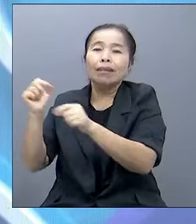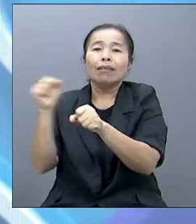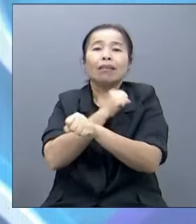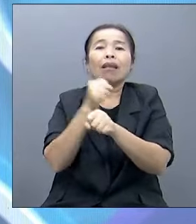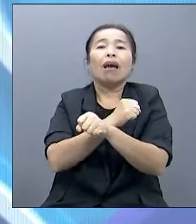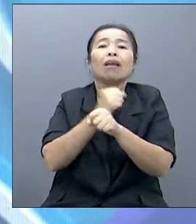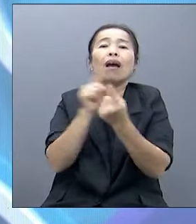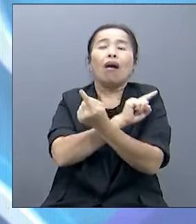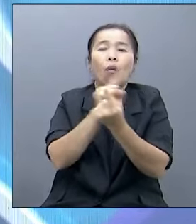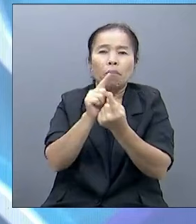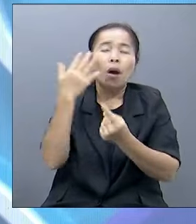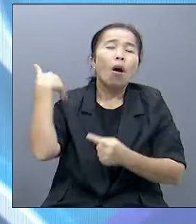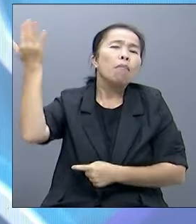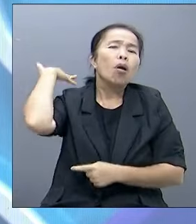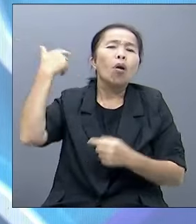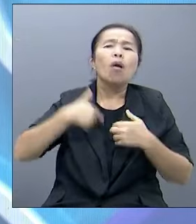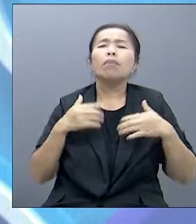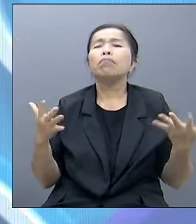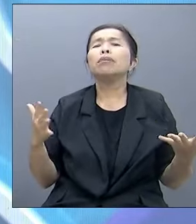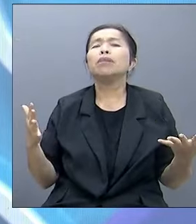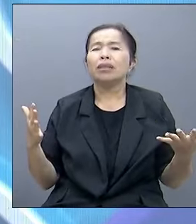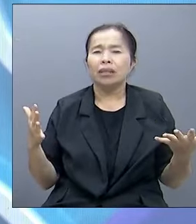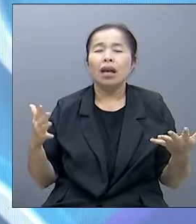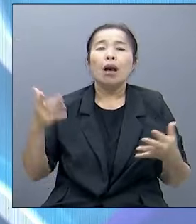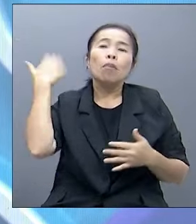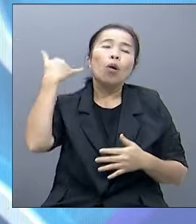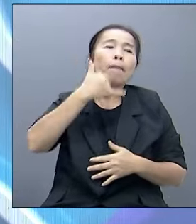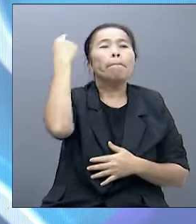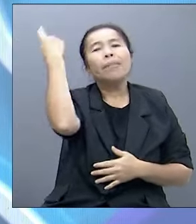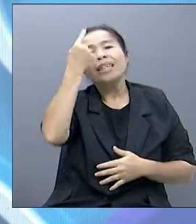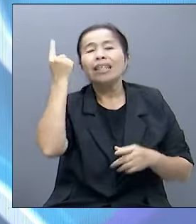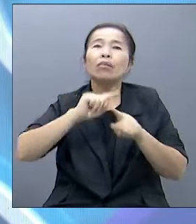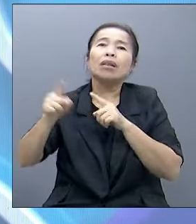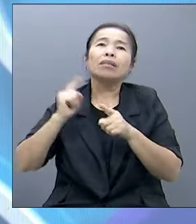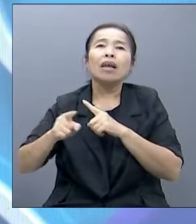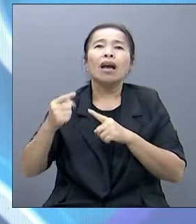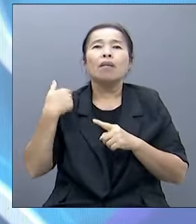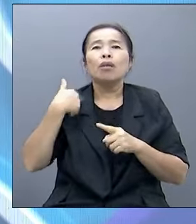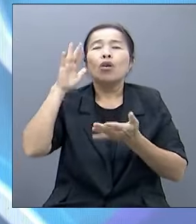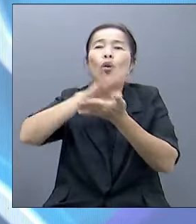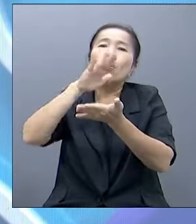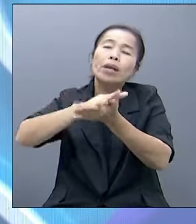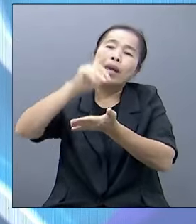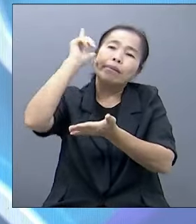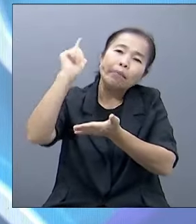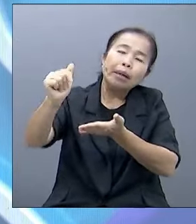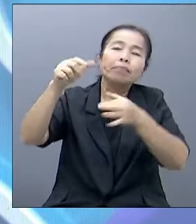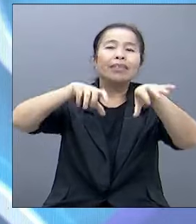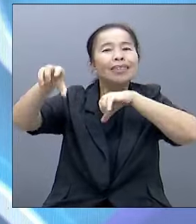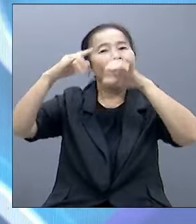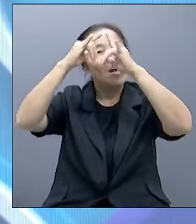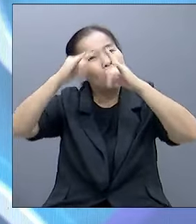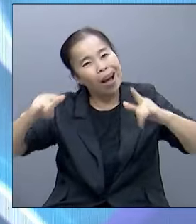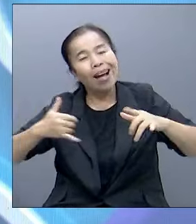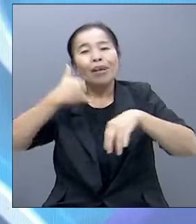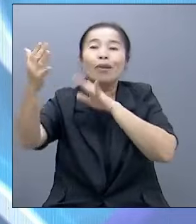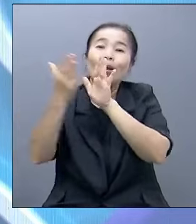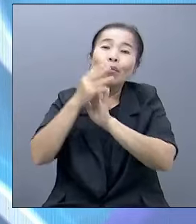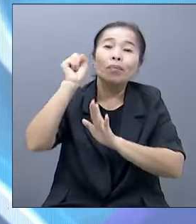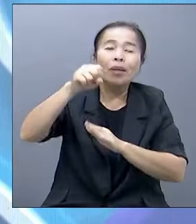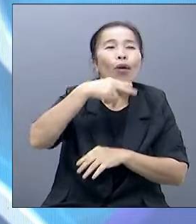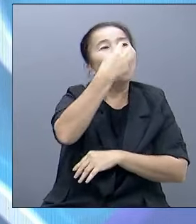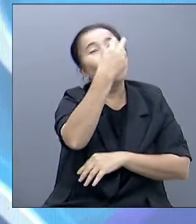ยก่อนเนี่ยมันก็ไม่มีอะไรให้ทำมากดังนั้นเวลาจะออกไปเที่ยวได้สักทีนึงคือต้องรอโรงเรียนจัดฟิลทริปจัด ทัศนศึกษาน ะก็จะเป็นแค่นั้น